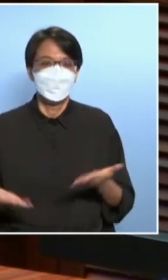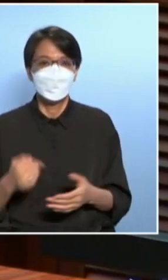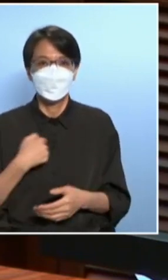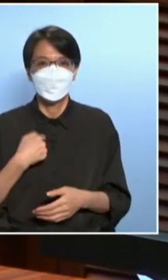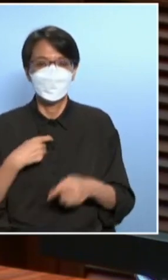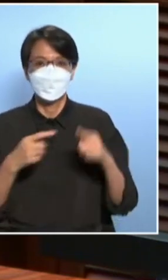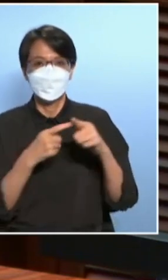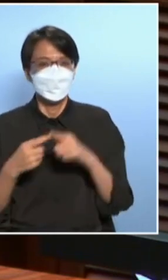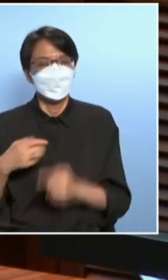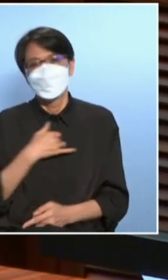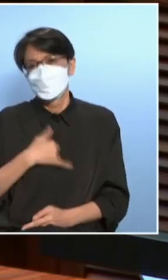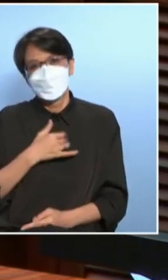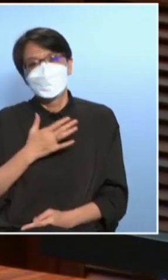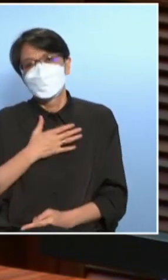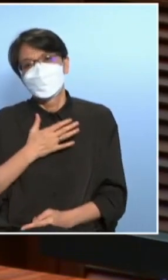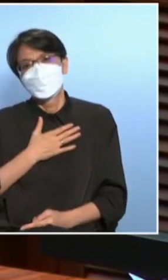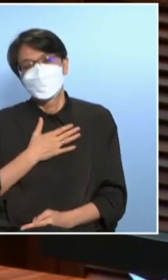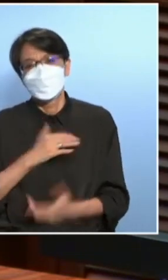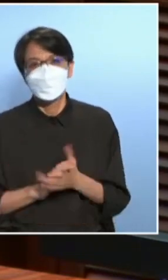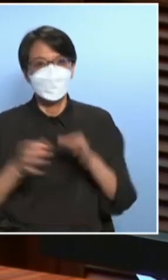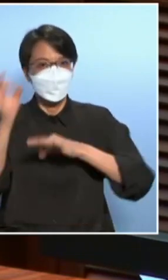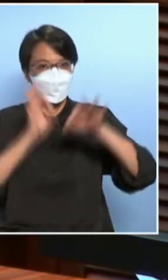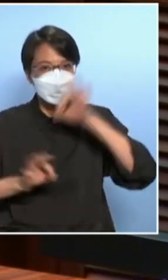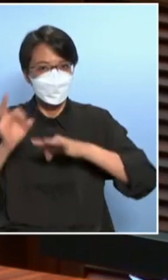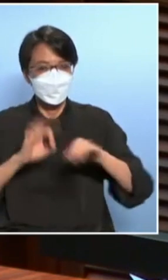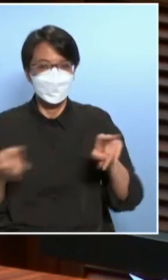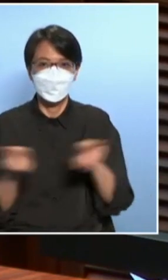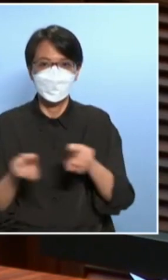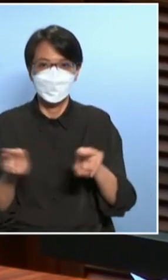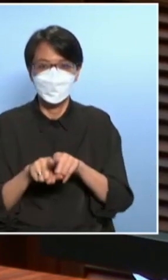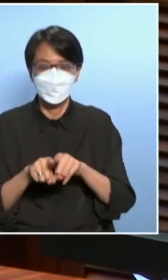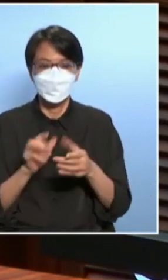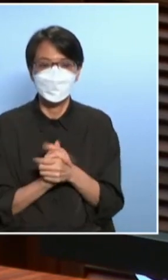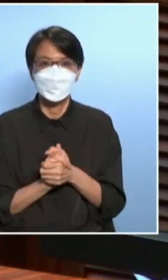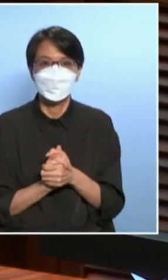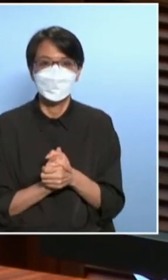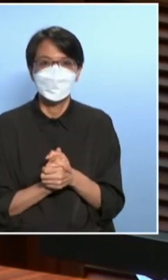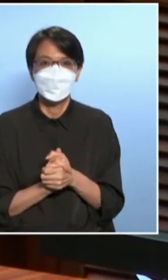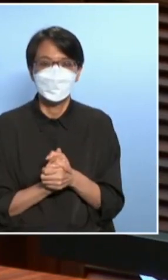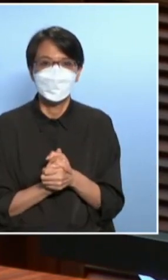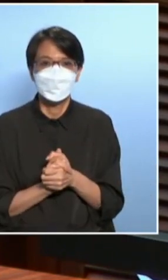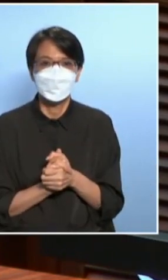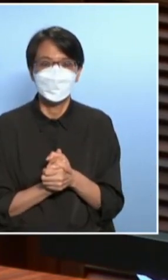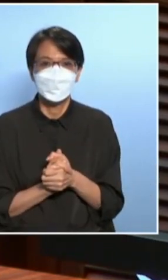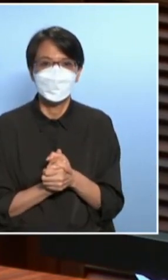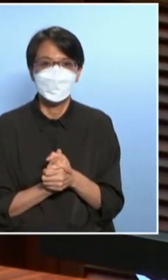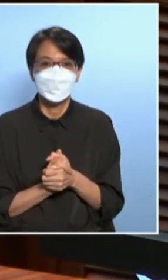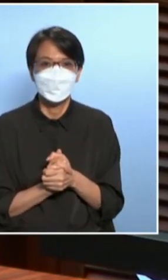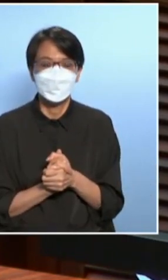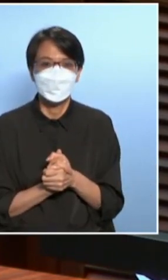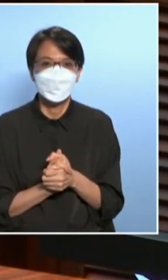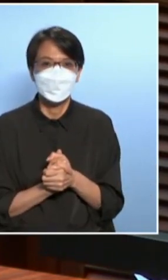同好多市民都有啲疑慮，就係話咧。點解新加坡同樣係即係佢哋都係即係佢比遠比香港即係